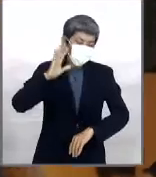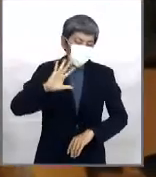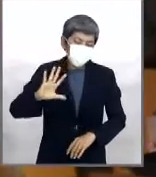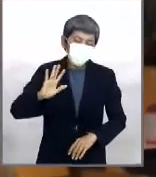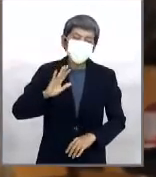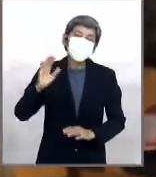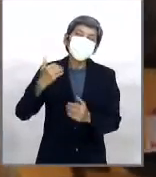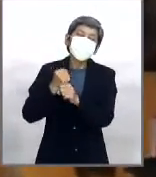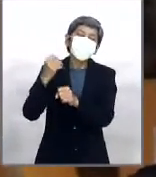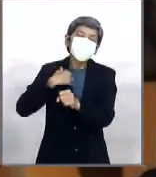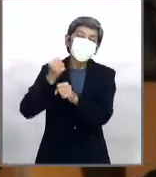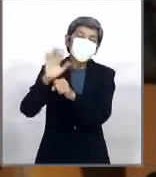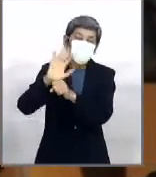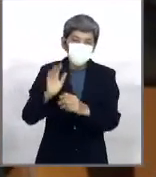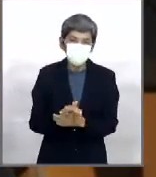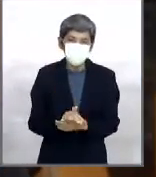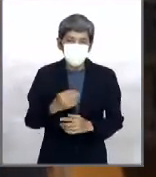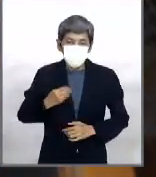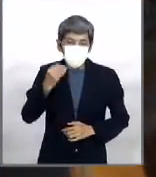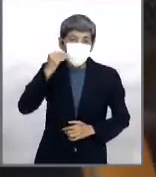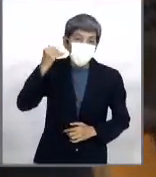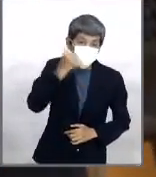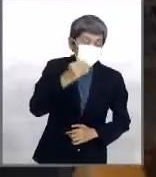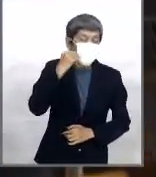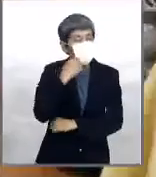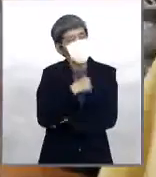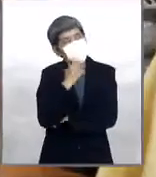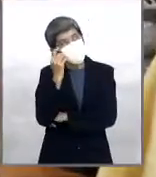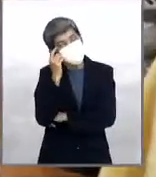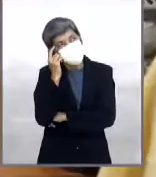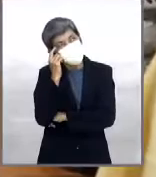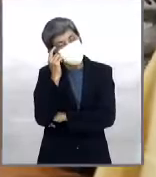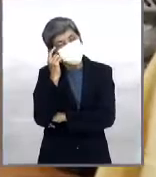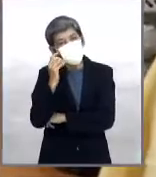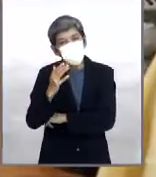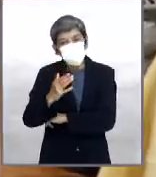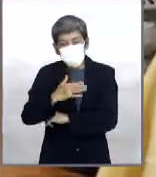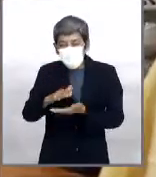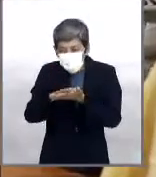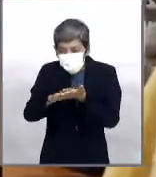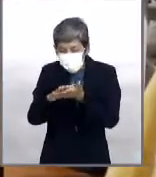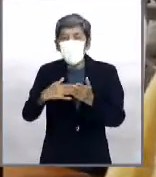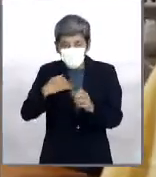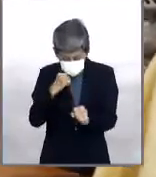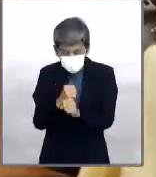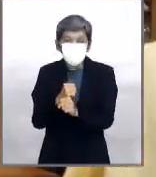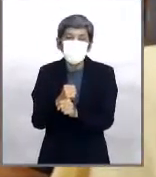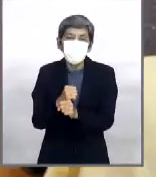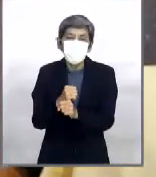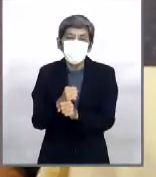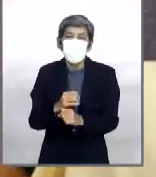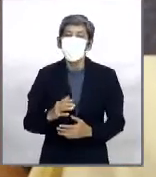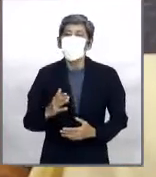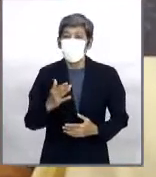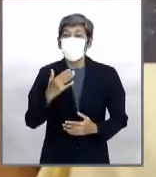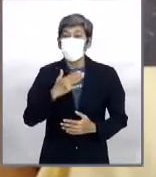มก็ปฏิเสธเขาไปแต่กลับไปถึงบ้านคืนนึงกลับมาพี่ครับผมขอโทษครับผมอยากทำเนอะปะ